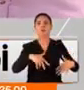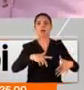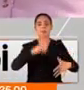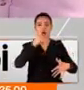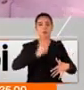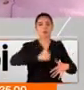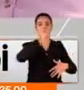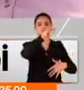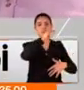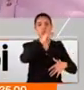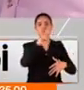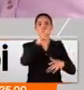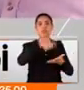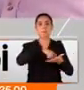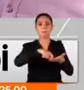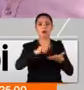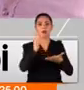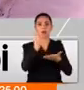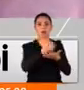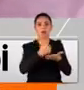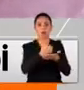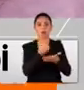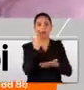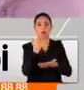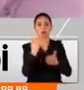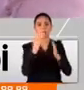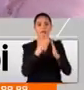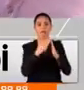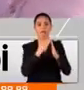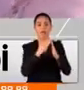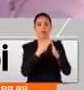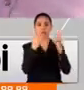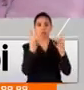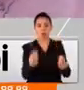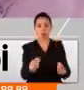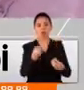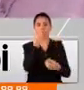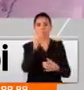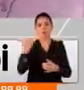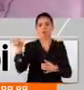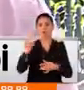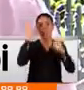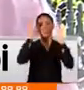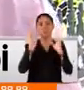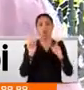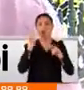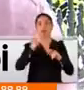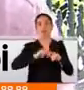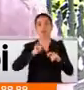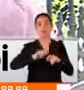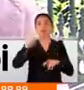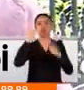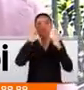müdürü, maaşından arta kalan paraların bir kısmıyla evinin olduğu bahçenin yanına bir cami yaptırır. Fakat